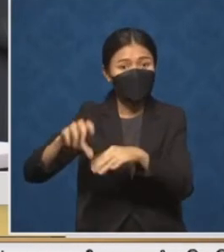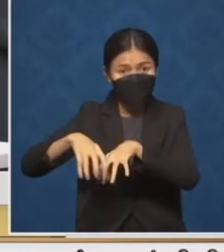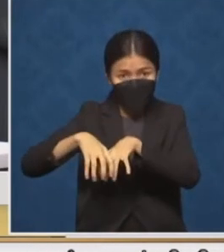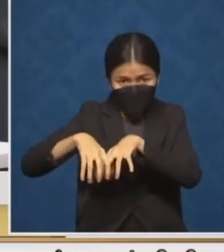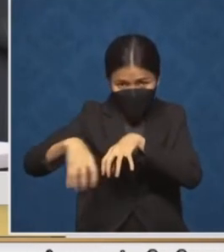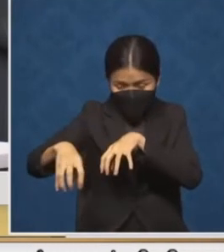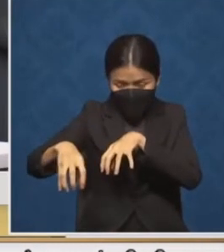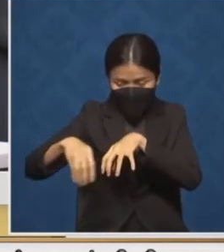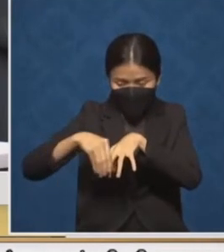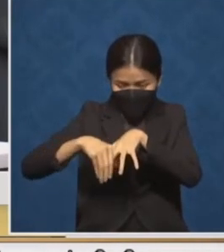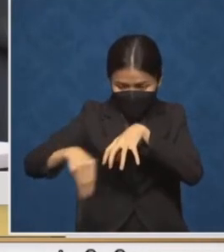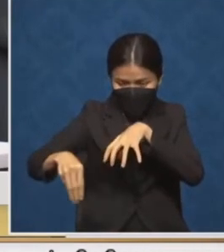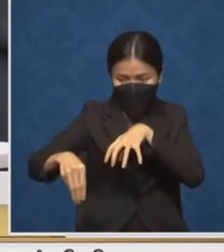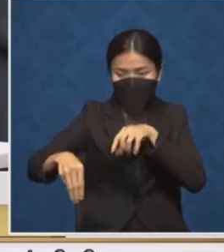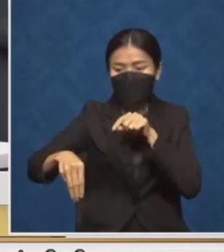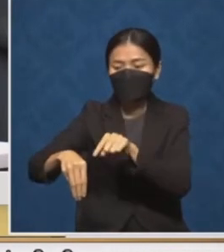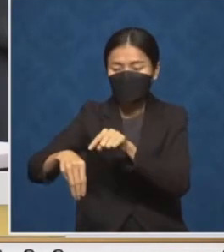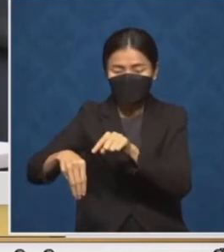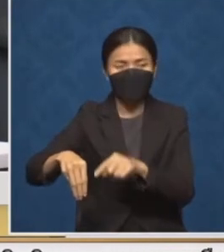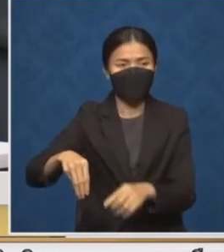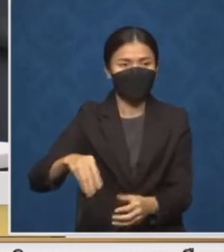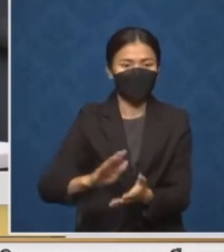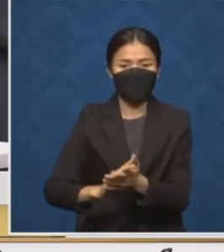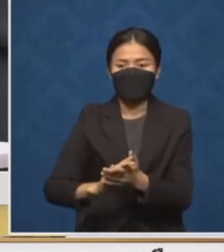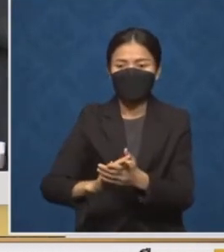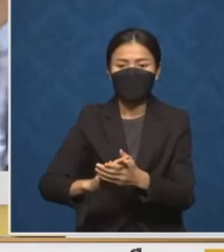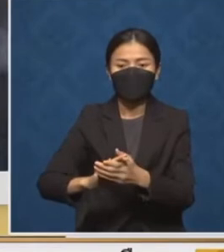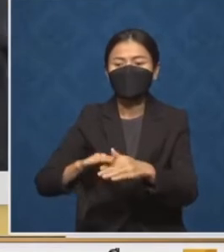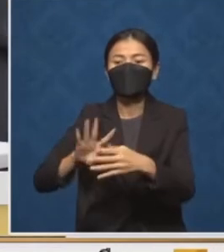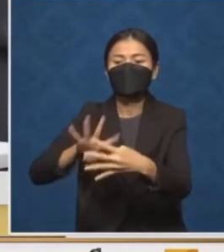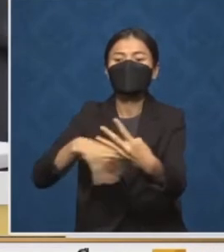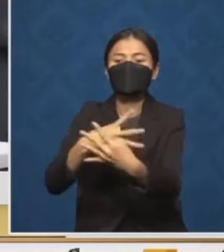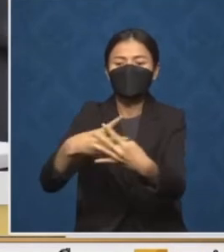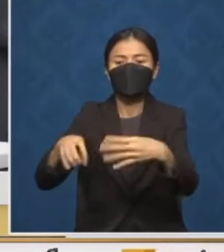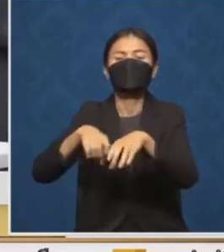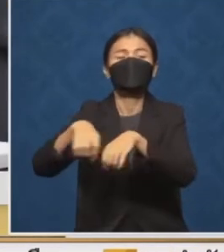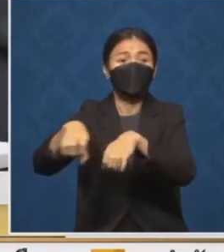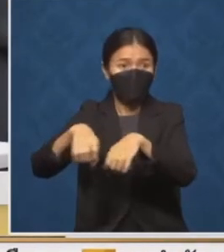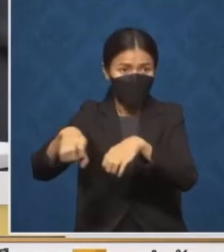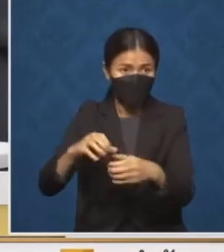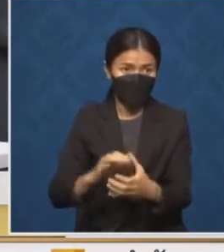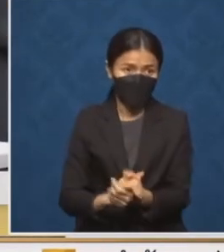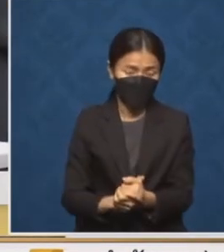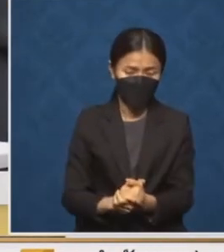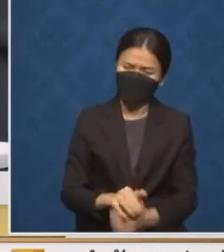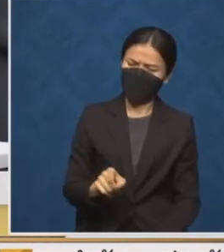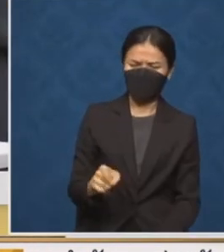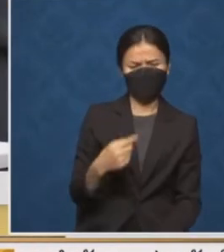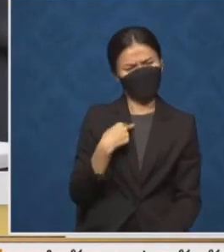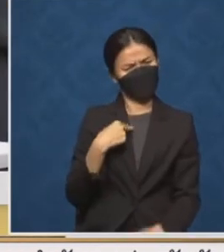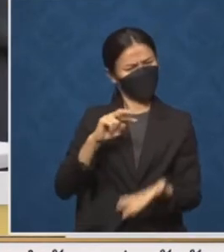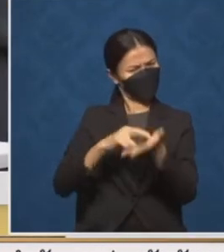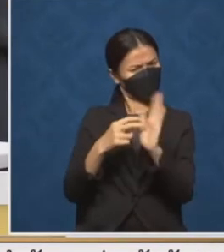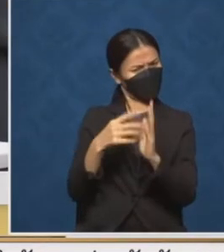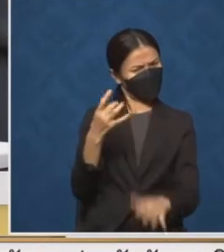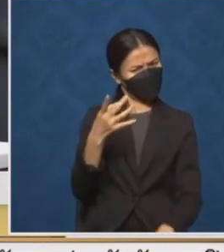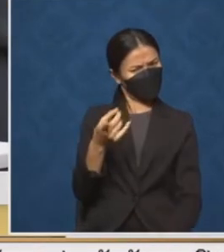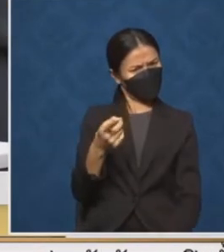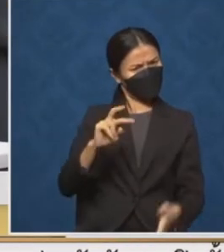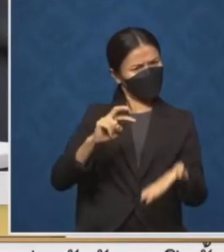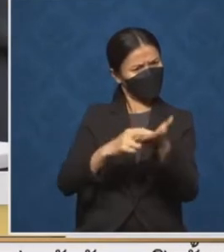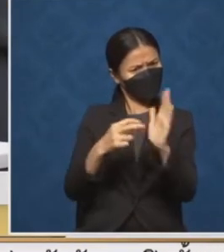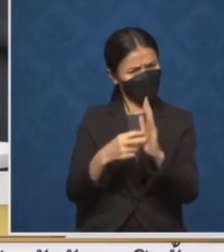นี่ความหมายว่าอะไรฮะความหมายว่าไม่ใช่ตามกฎหมายนี้ด้วยก็ได้ใช่ไหม